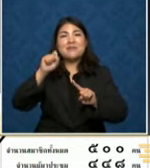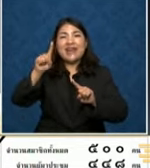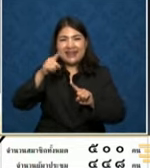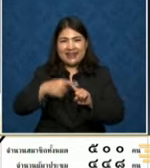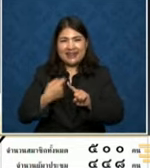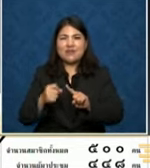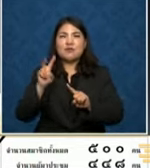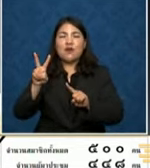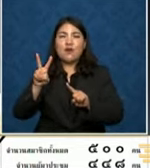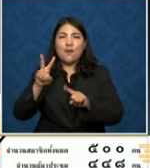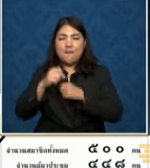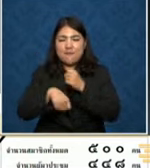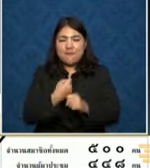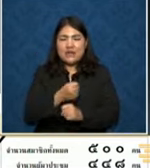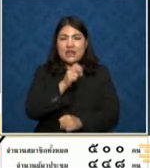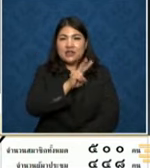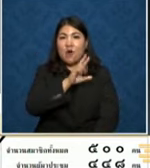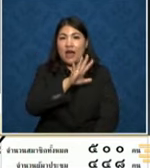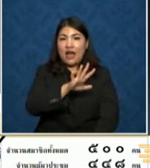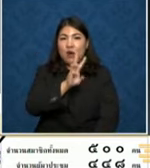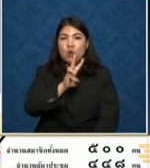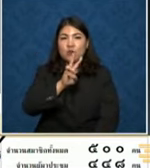าปี